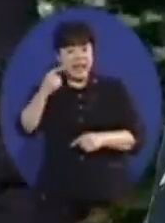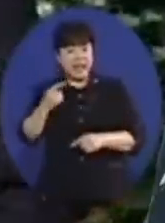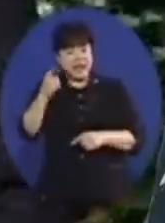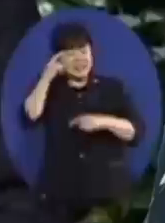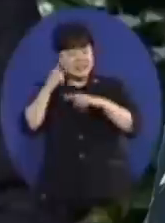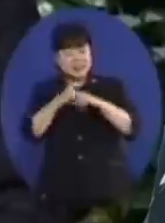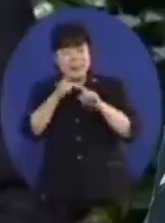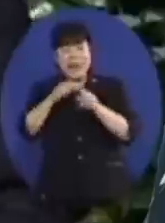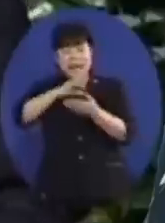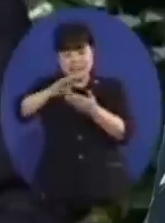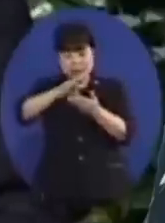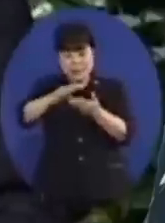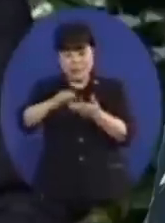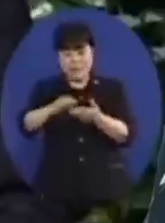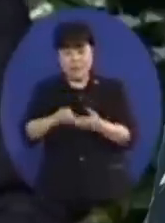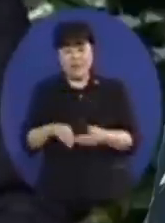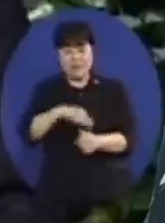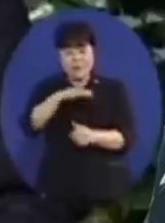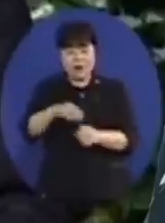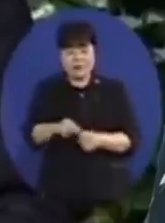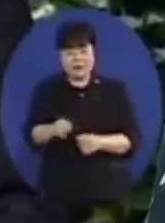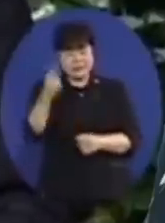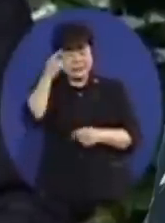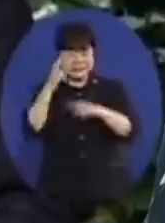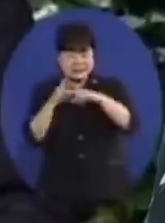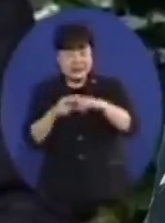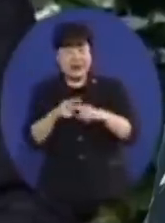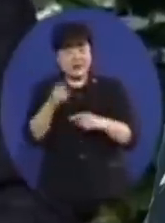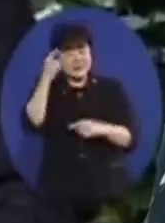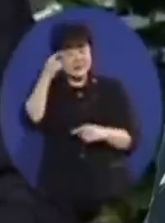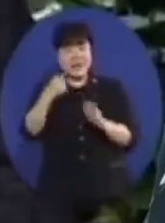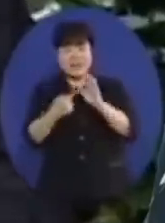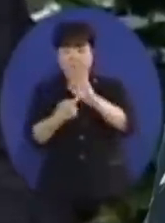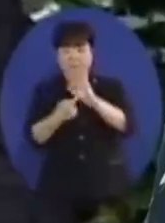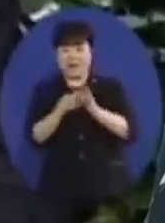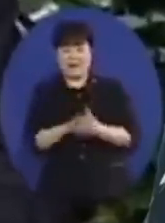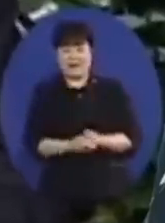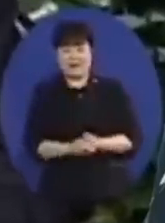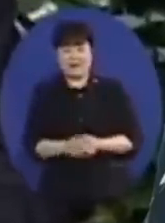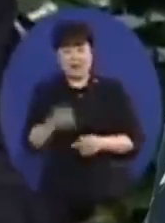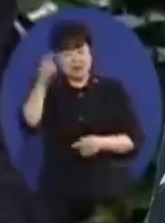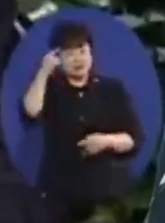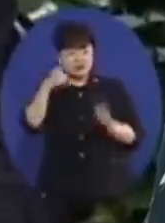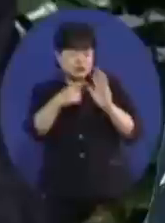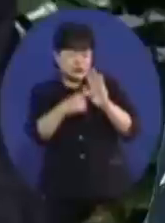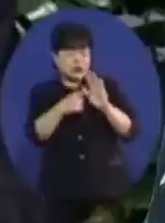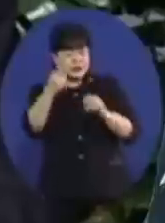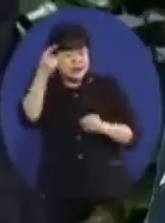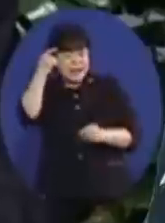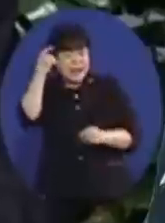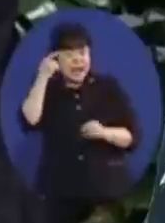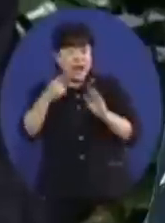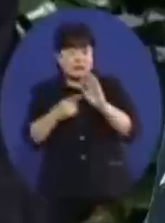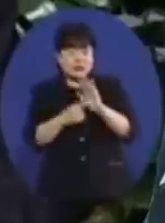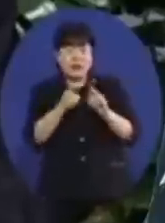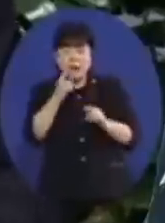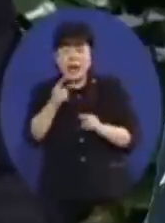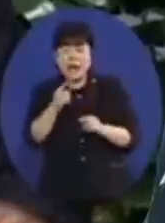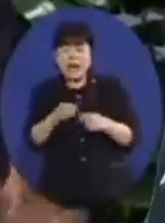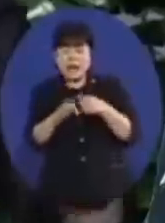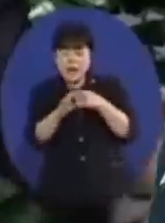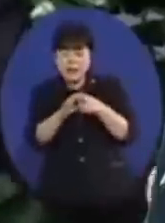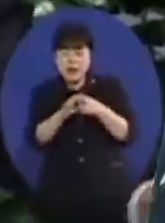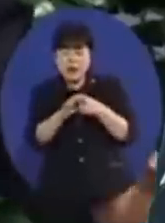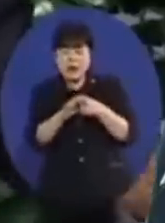긍정적인 말을 한 사람은 환경에 긍정적인 환경이 다가오는 것입니다 부정적인 생각을 하고 부정적인 말을 한 사람은